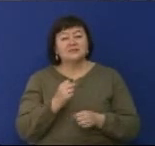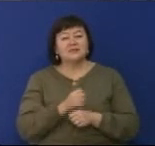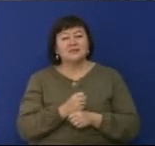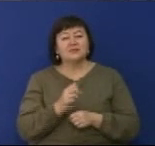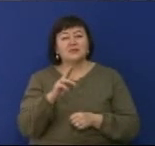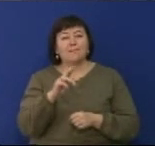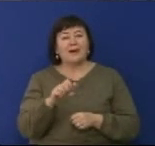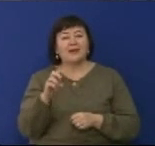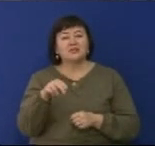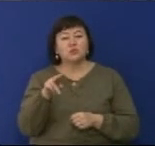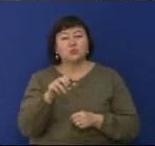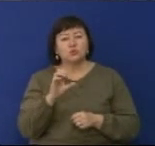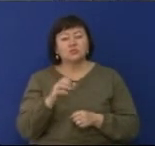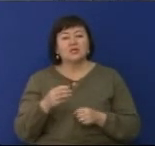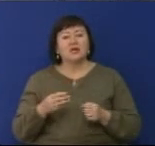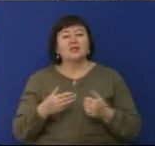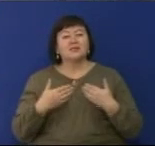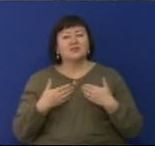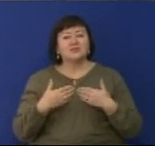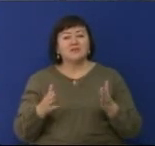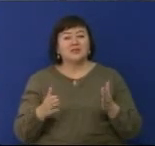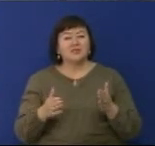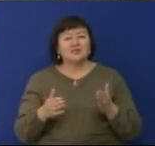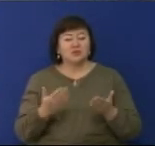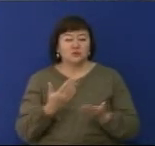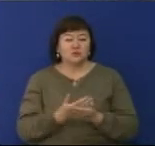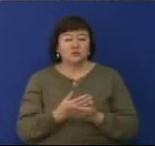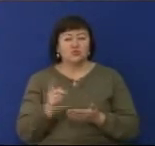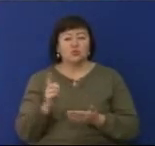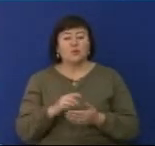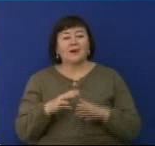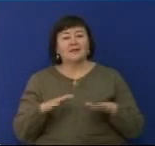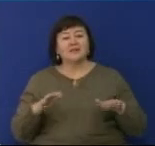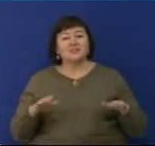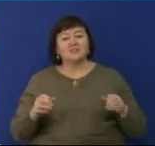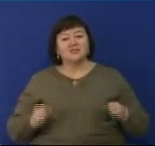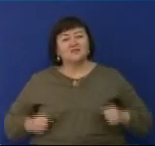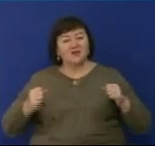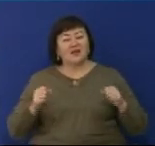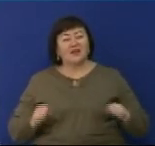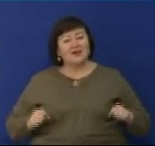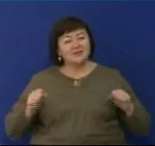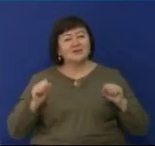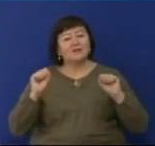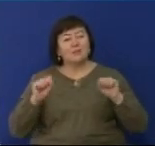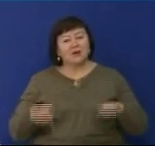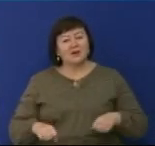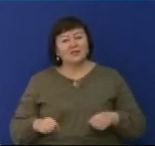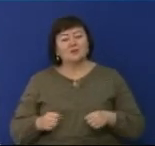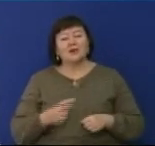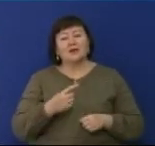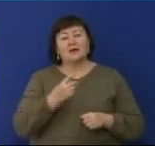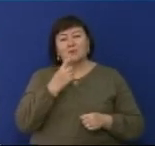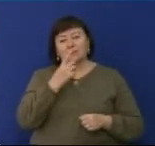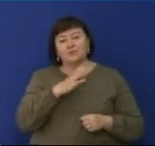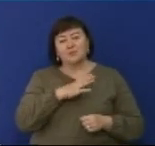расширяются наружные и внутренние двери устанавливаются специальные лестницы чтобы дети в колясках могли беспрепятственно посещать верхние этажи а